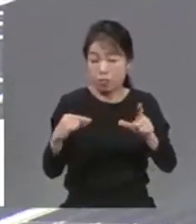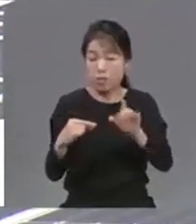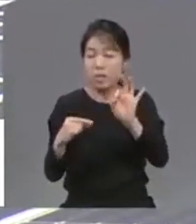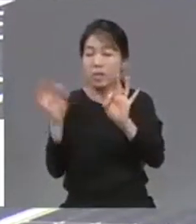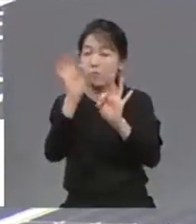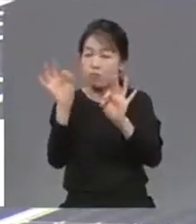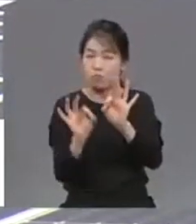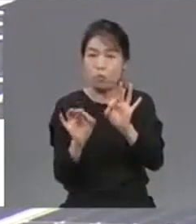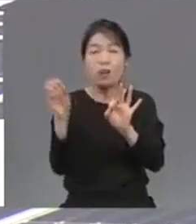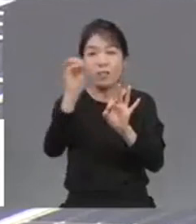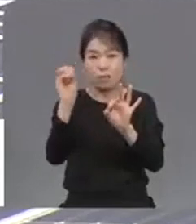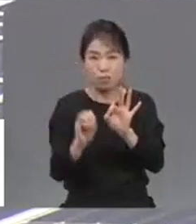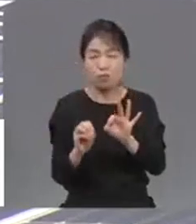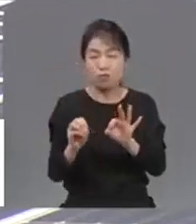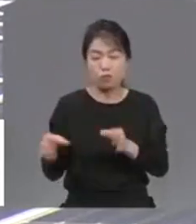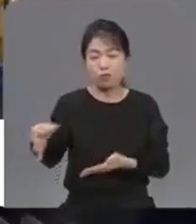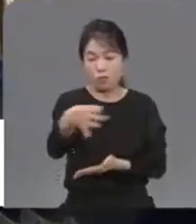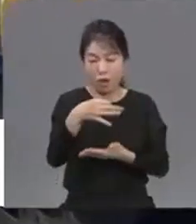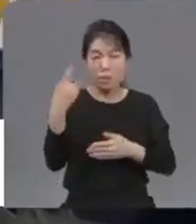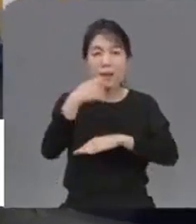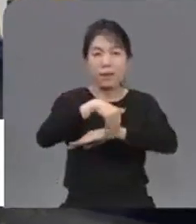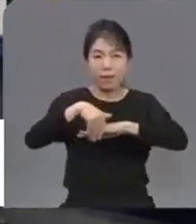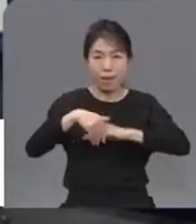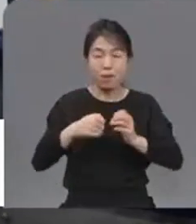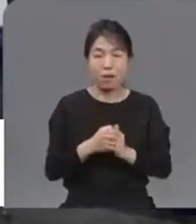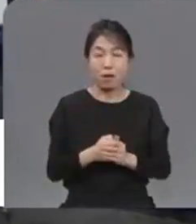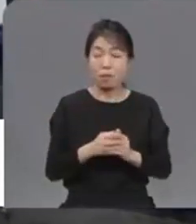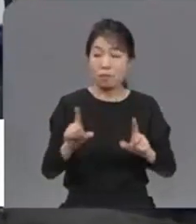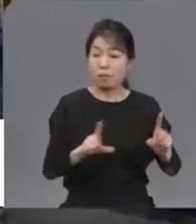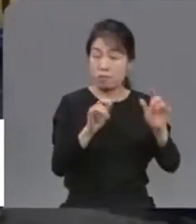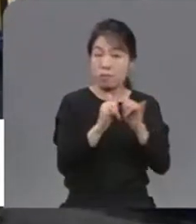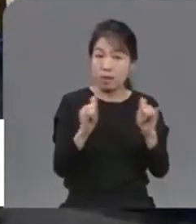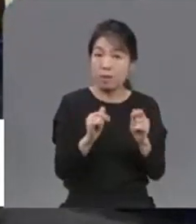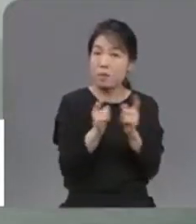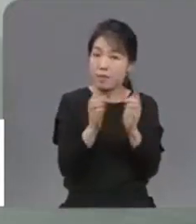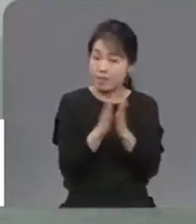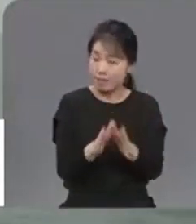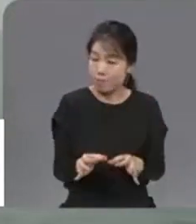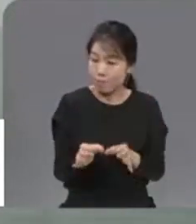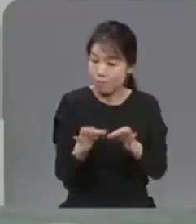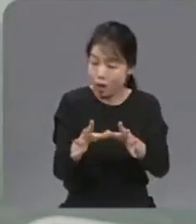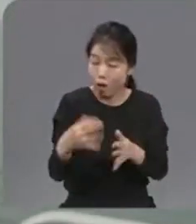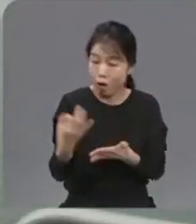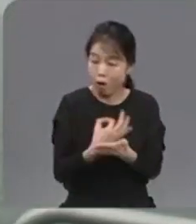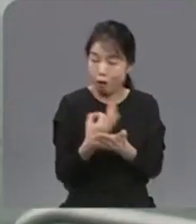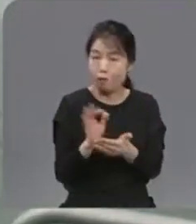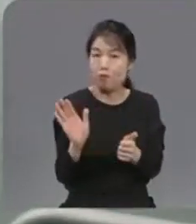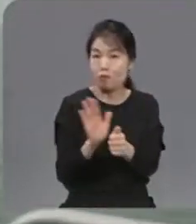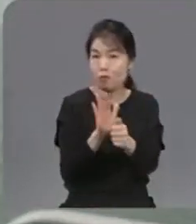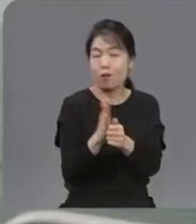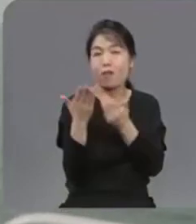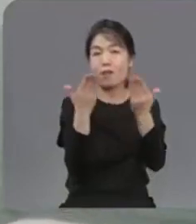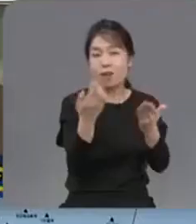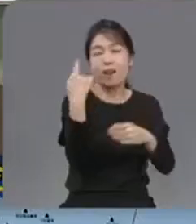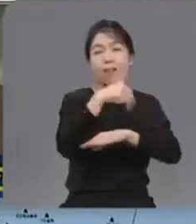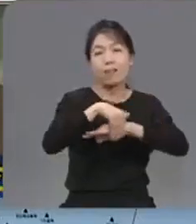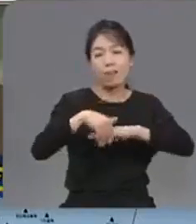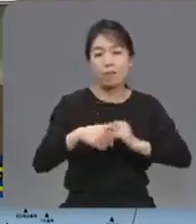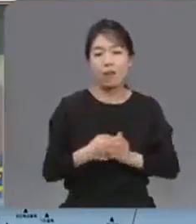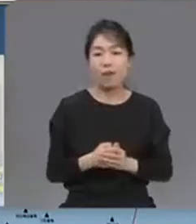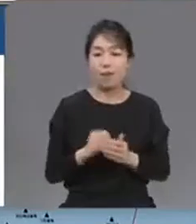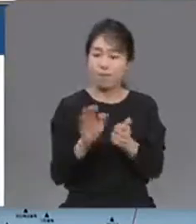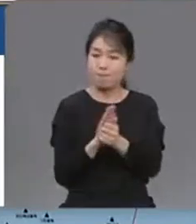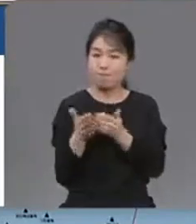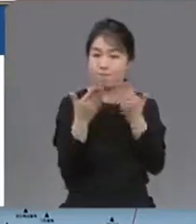계획입니다. 도민들이 재생에너지 사업에 참여하고 소득도 올릴 수 있는 구조를 만들기 위해서입니다. 혜택을